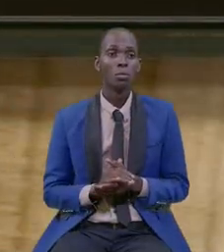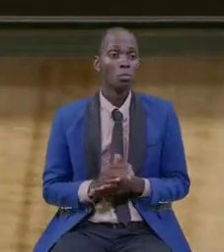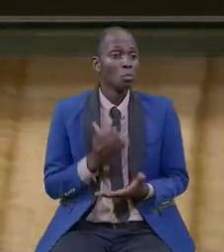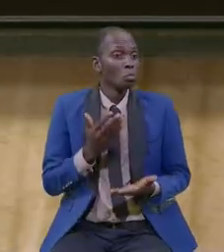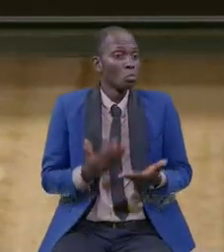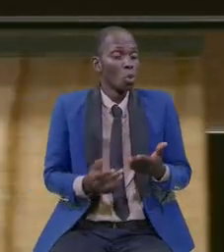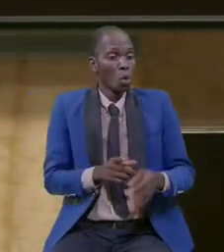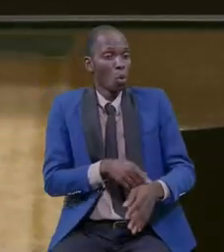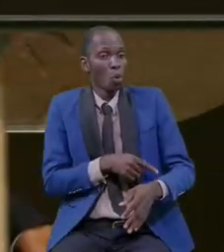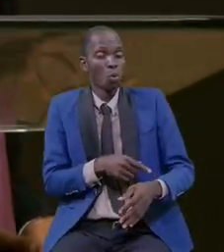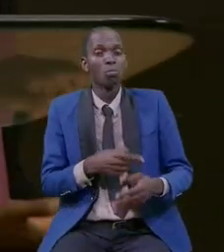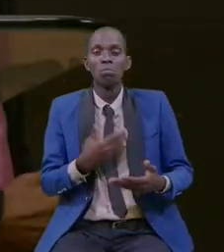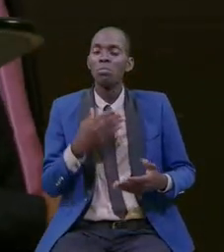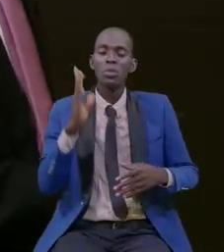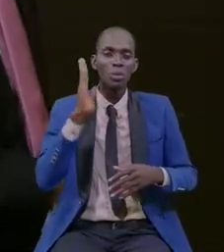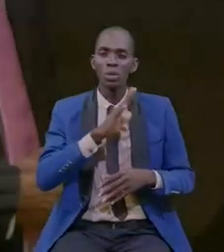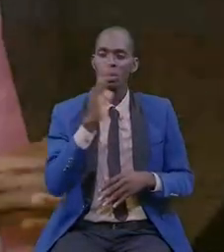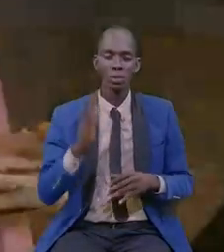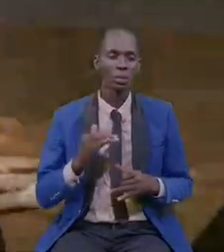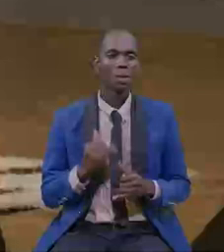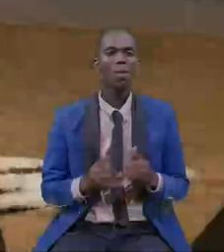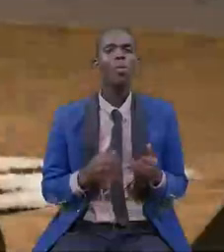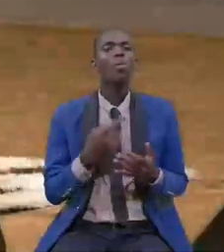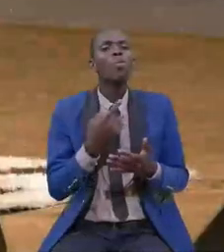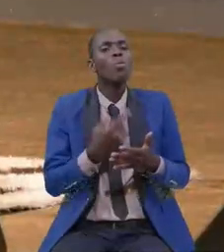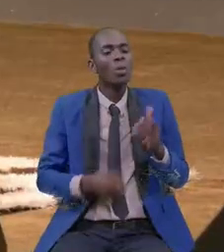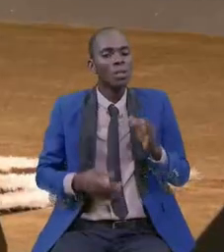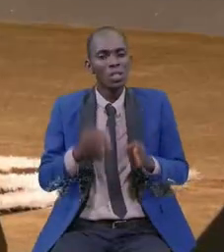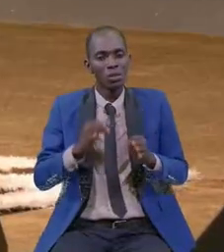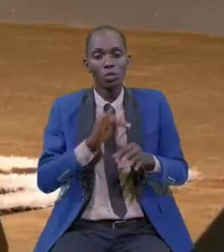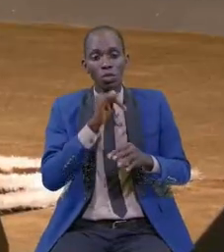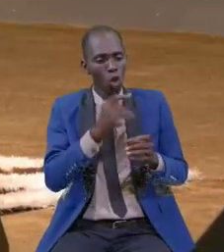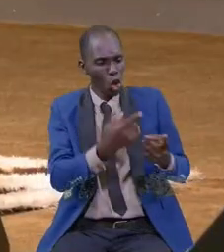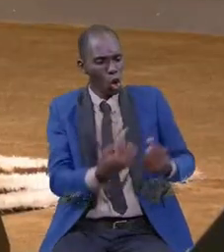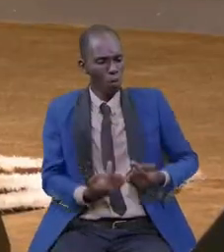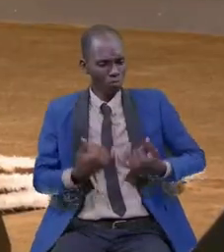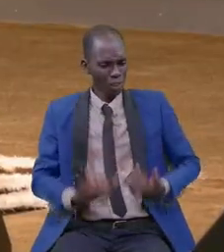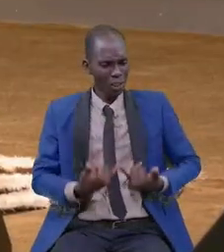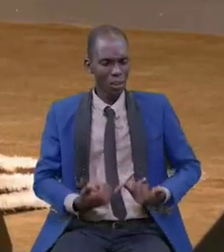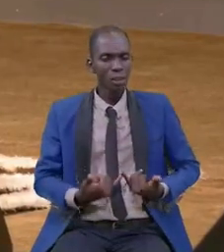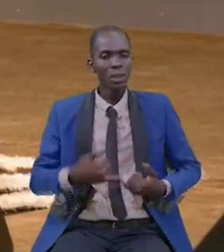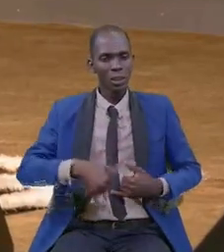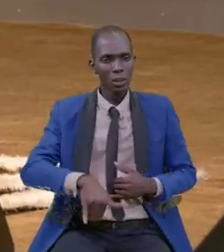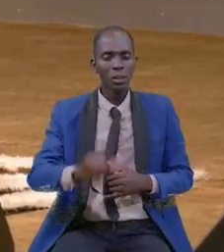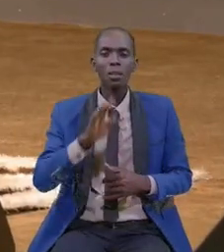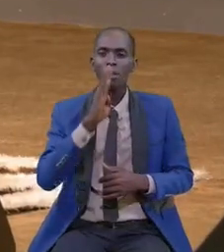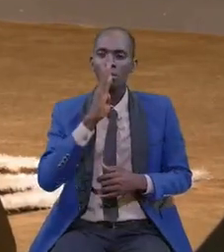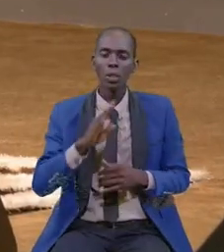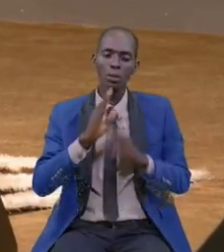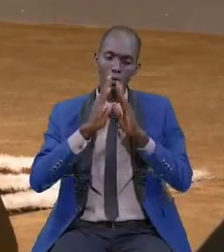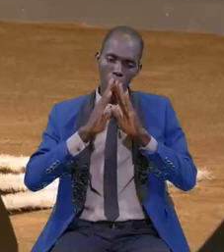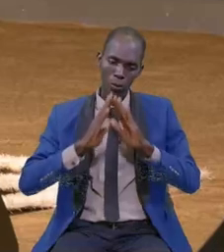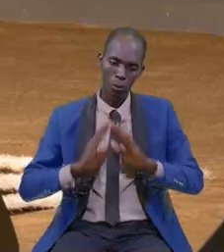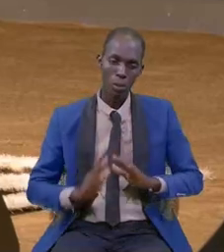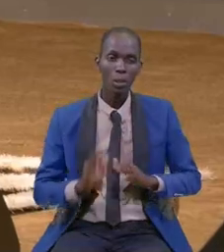recherche et bien que la chose tarde bien que cela ne vient pas maintenant il est calme il est calme queur patient que